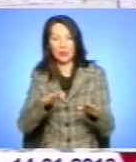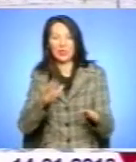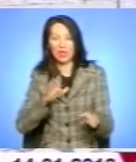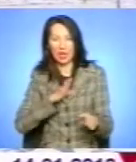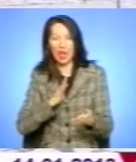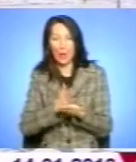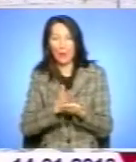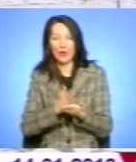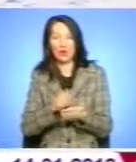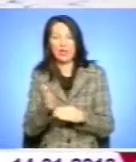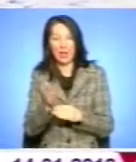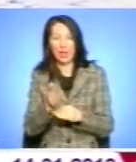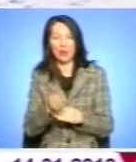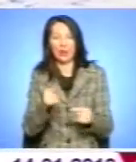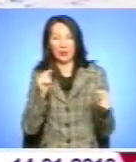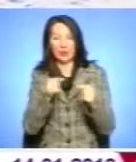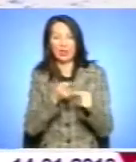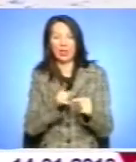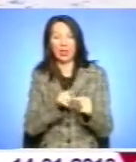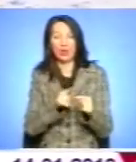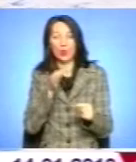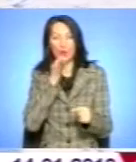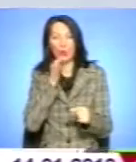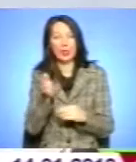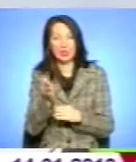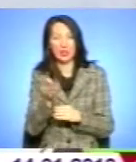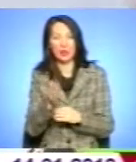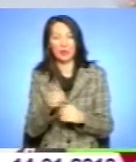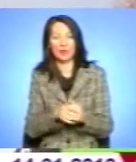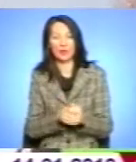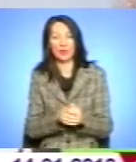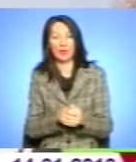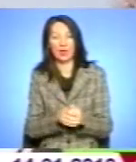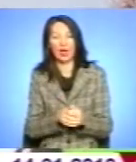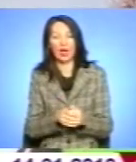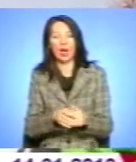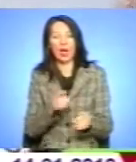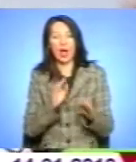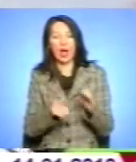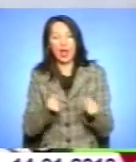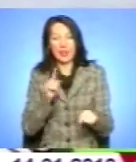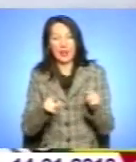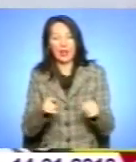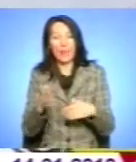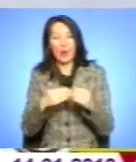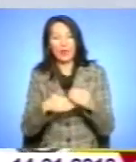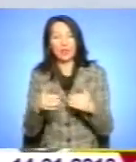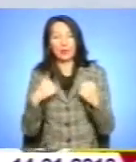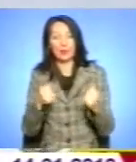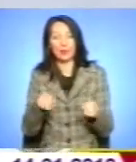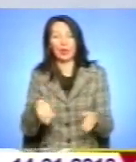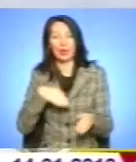смакує. Отож, перемагають не завжди місцеві рибалки. Деяким професійним спортсменам достатньо одного-двох виходів на